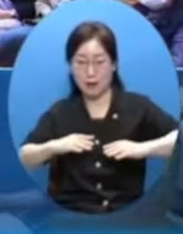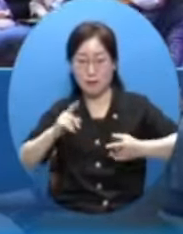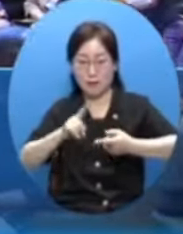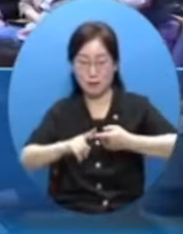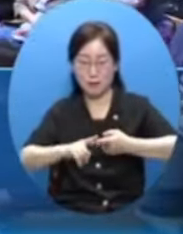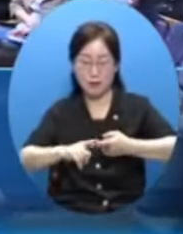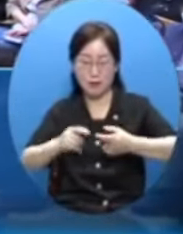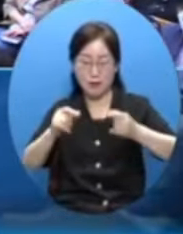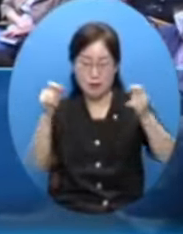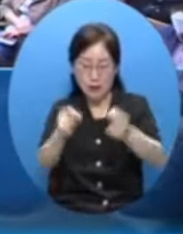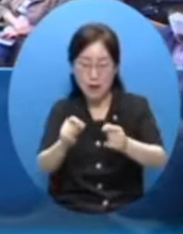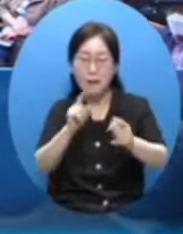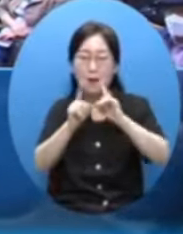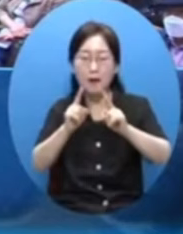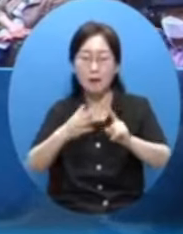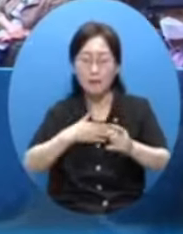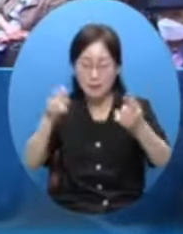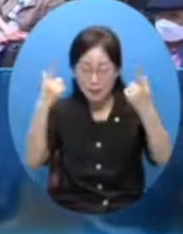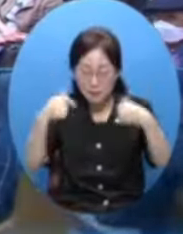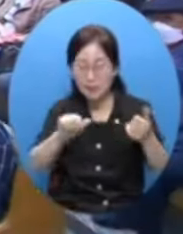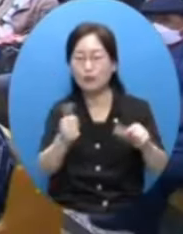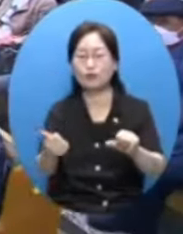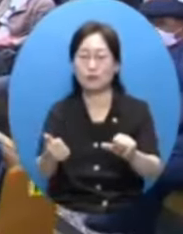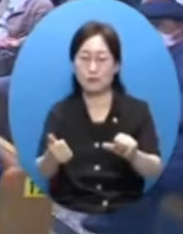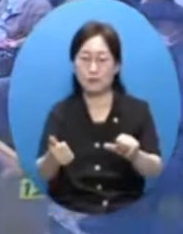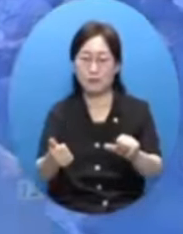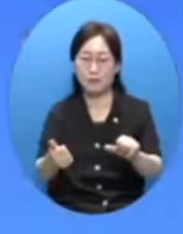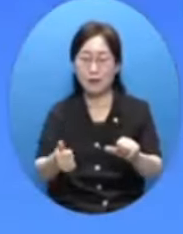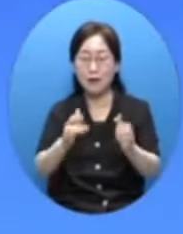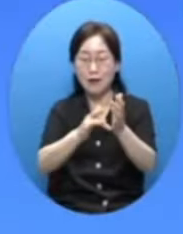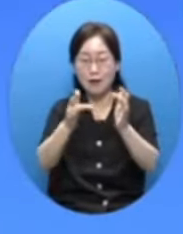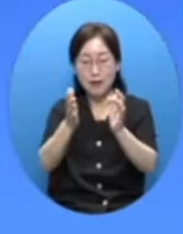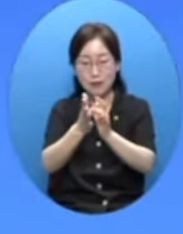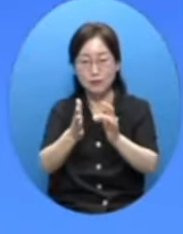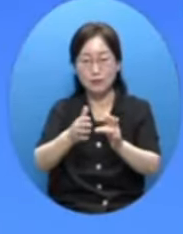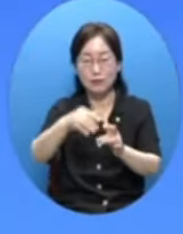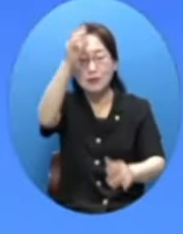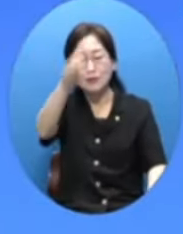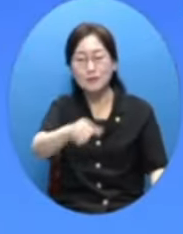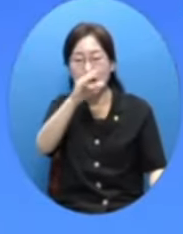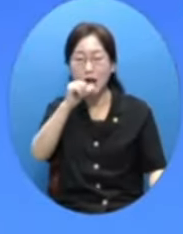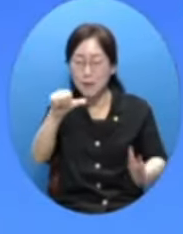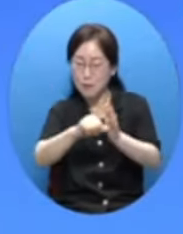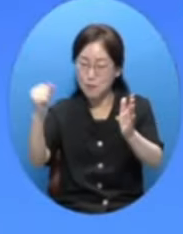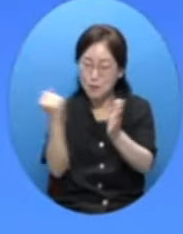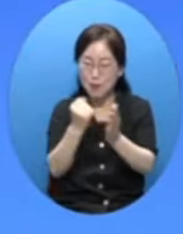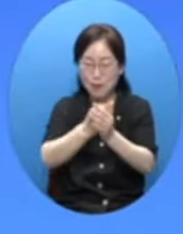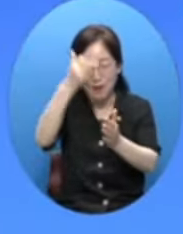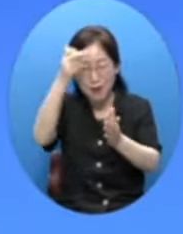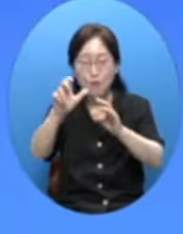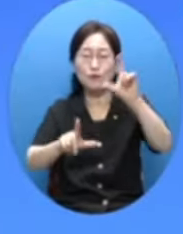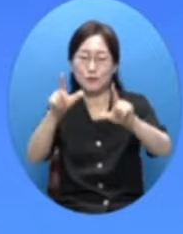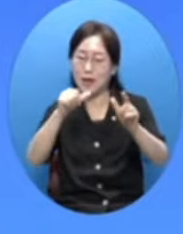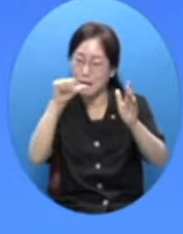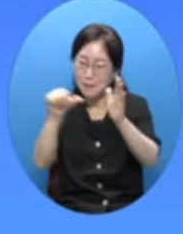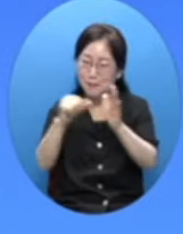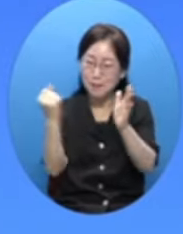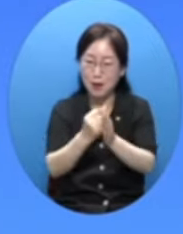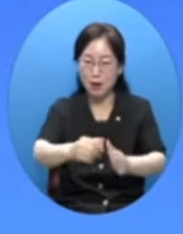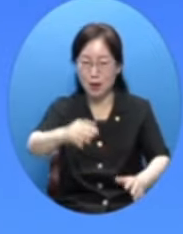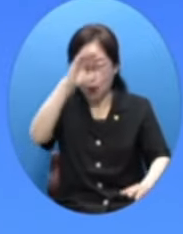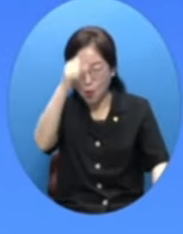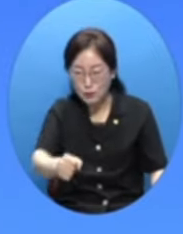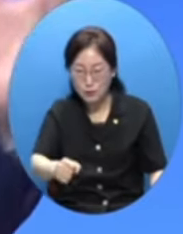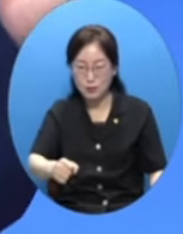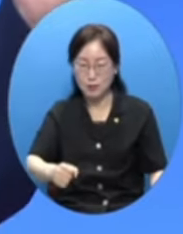나는 날마다 죽느라. 옛사람을 날마다 십자가에 못 박아야 되는 것입니다. 우리의 고집과 교만과 불순종으로 가득한 이